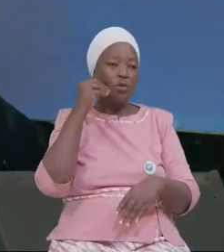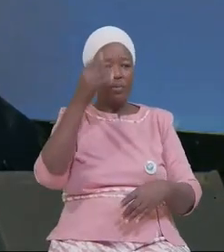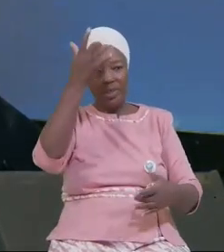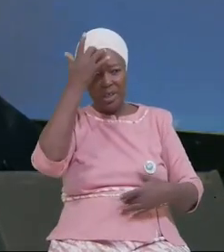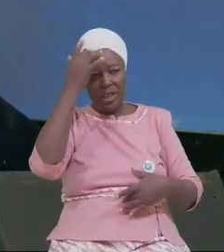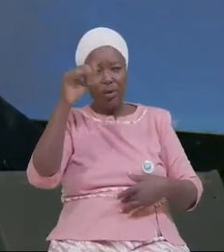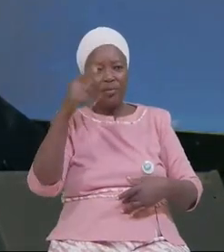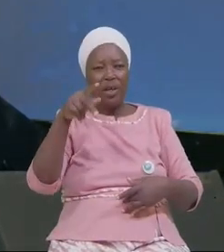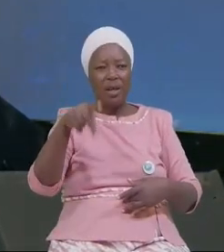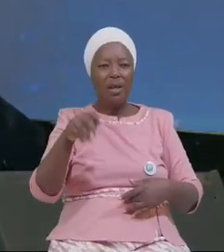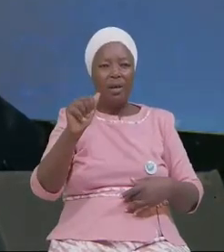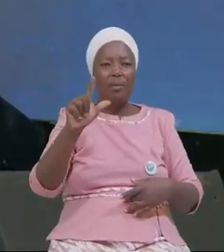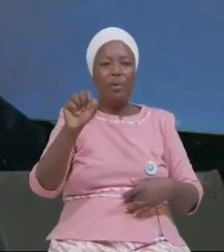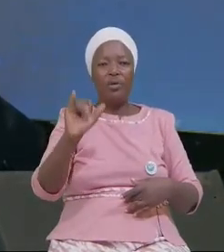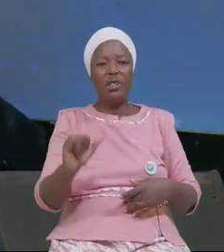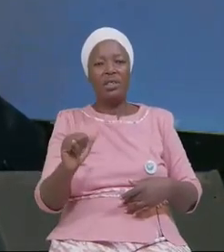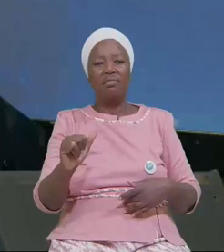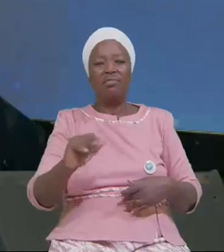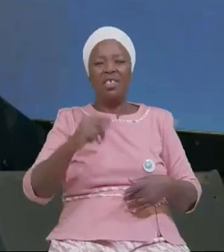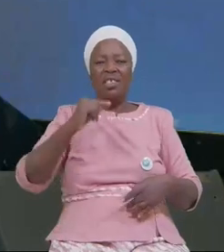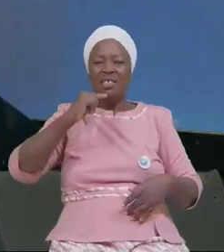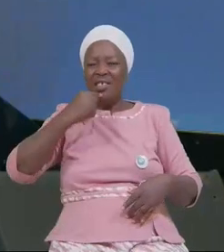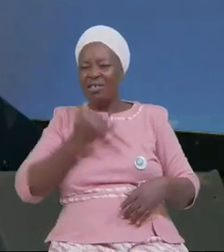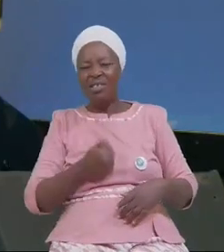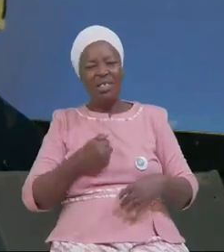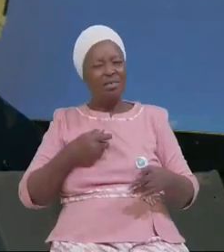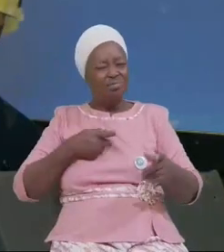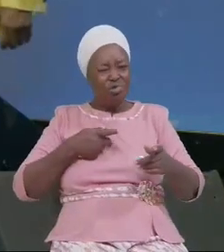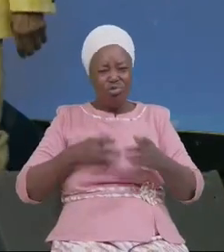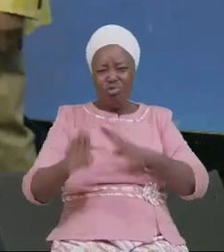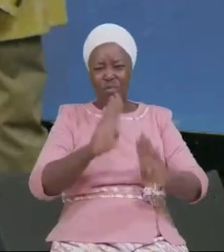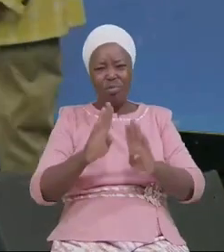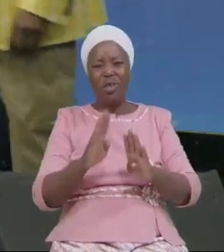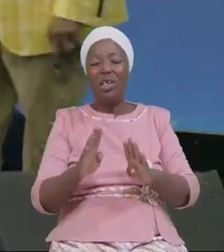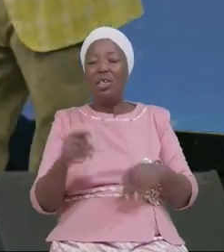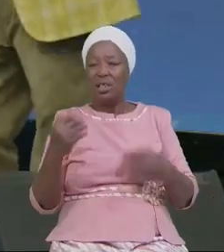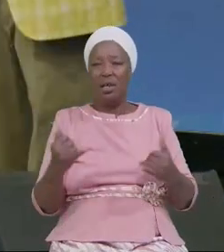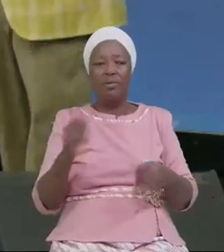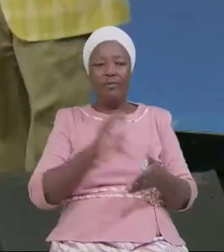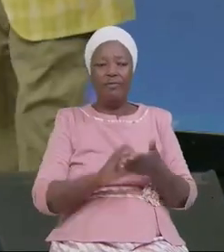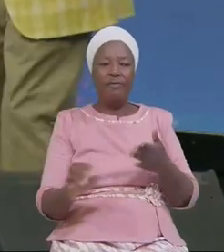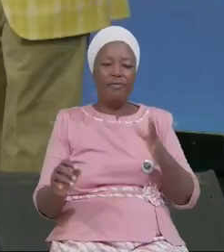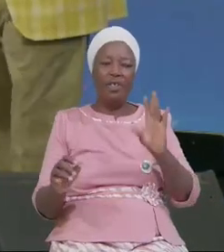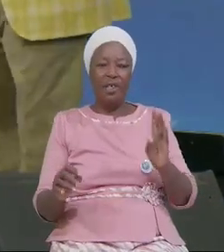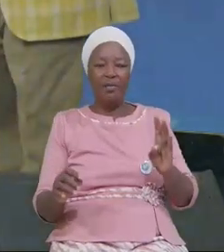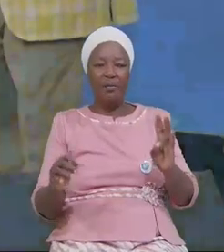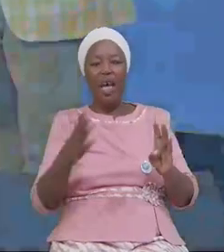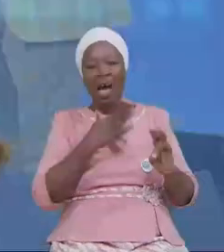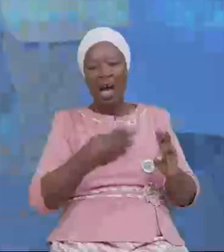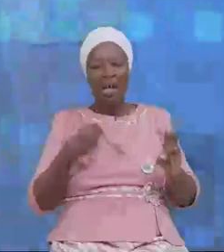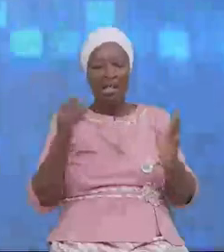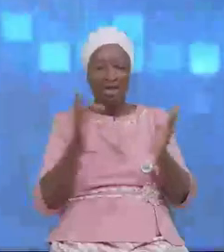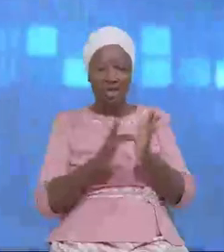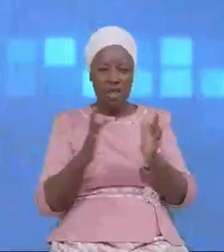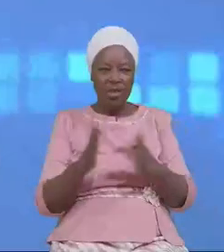de paralysie et souffrant beaucoup. Le verset 7 dit, Jésus